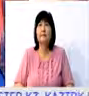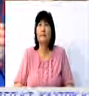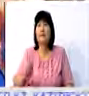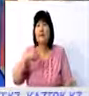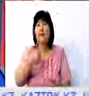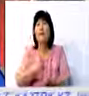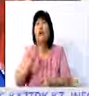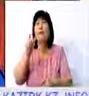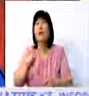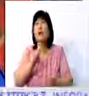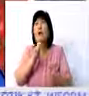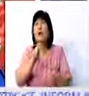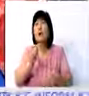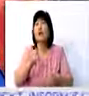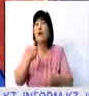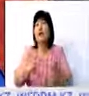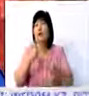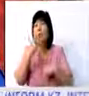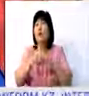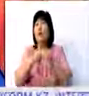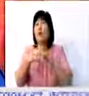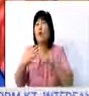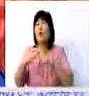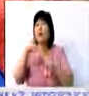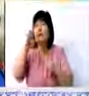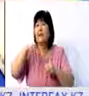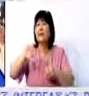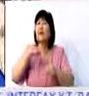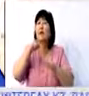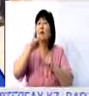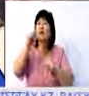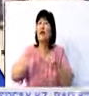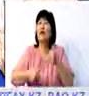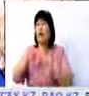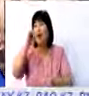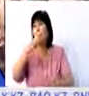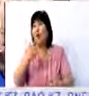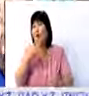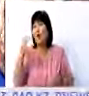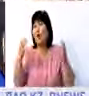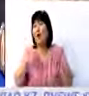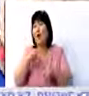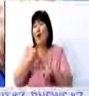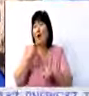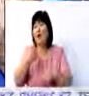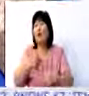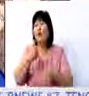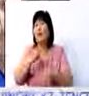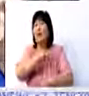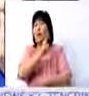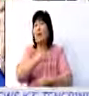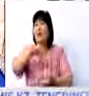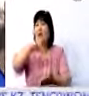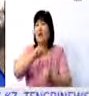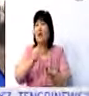Елбасы жүлдесіне арналған дәстүрлі турнирде биыл 15 елдің былғары қолғап шеберлері бақсын асты. Қазақстан ұлттық құрамасы айтулы додада кіл мықтыларды жарысқа